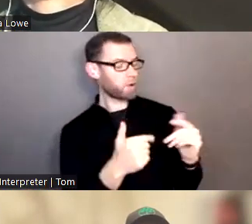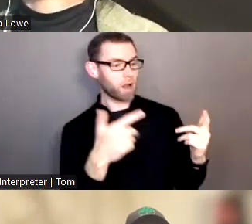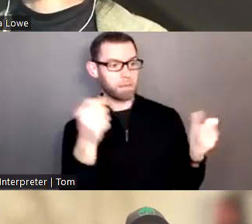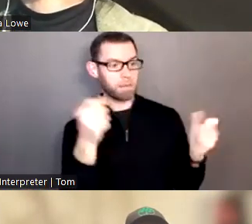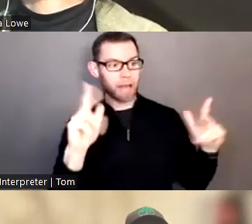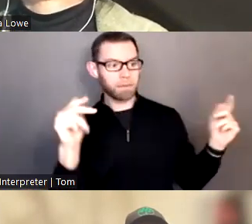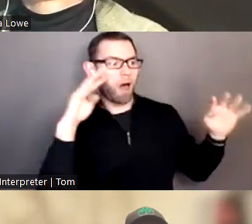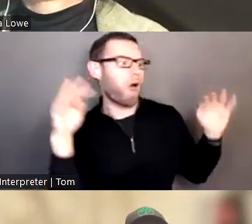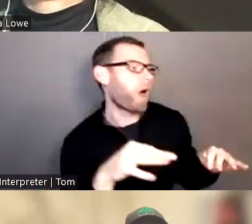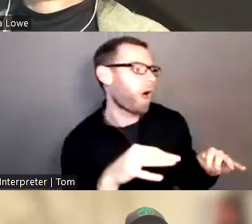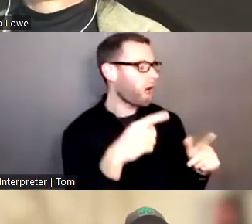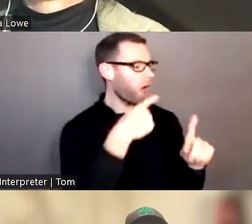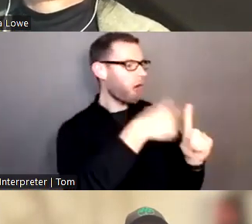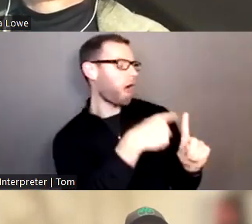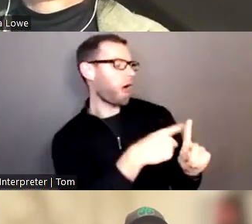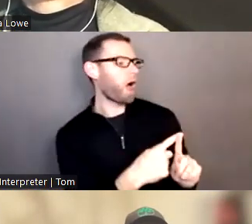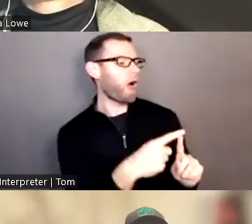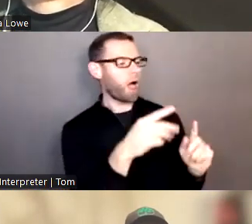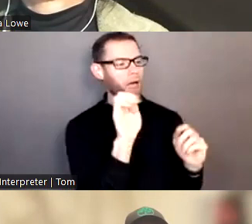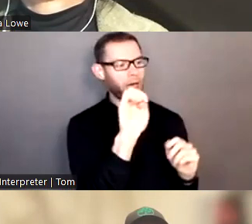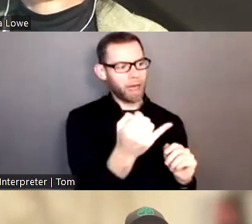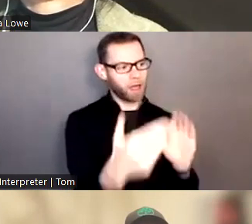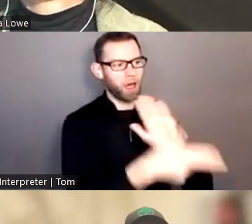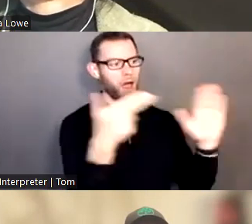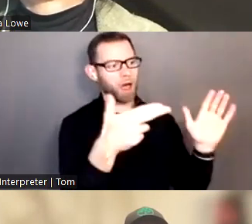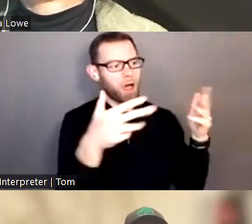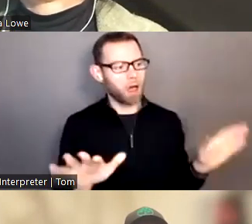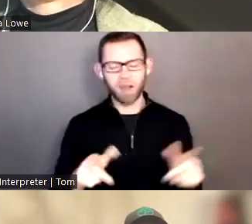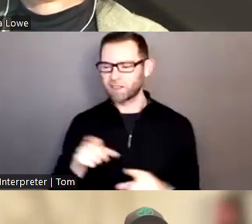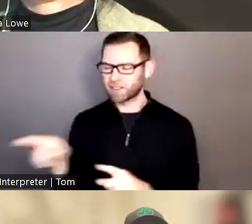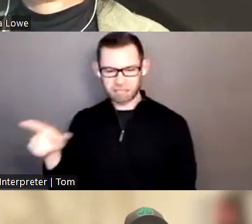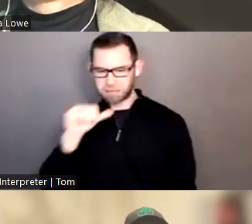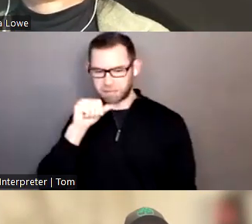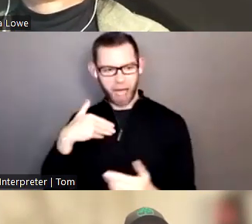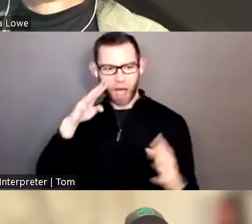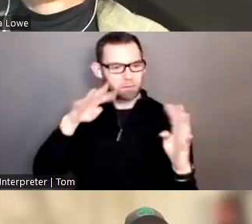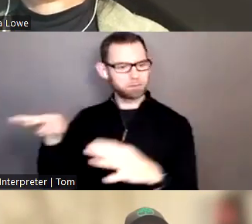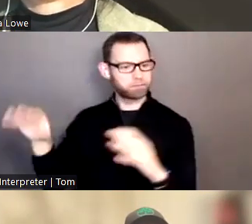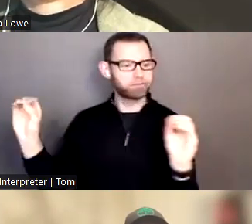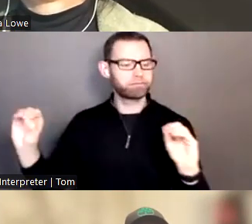na zone là et il pas attirer attention non voilà qui te me dit ça